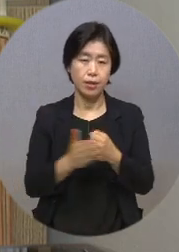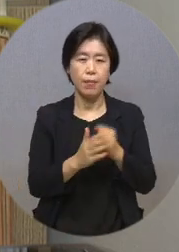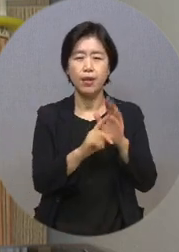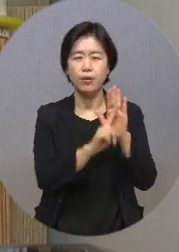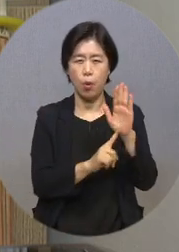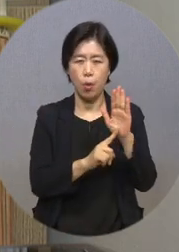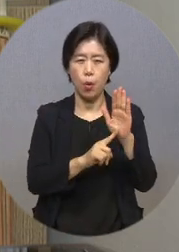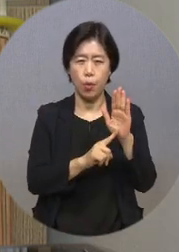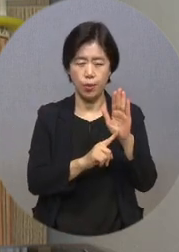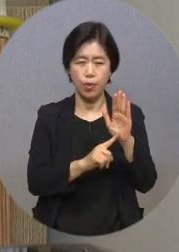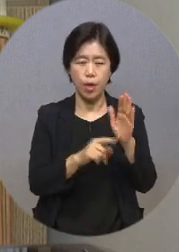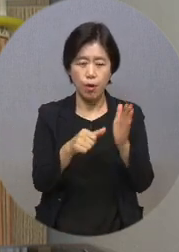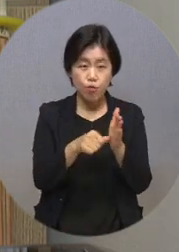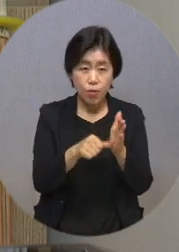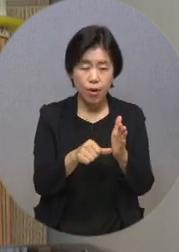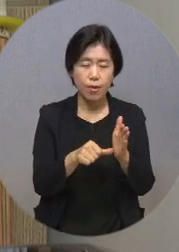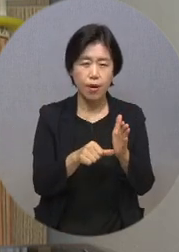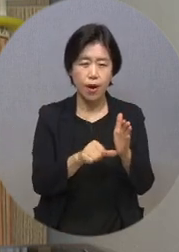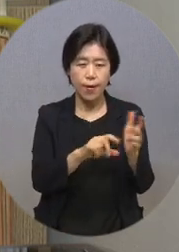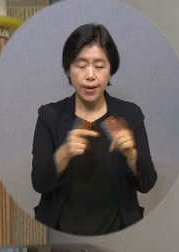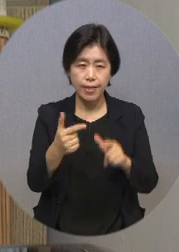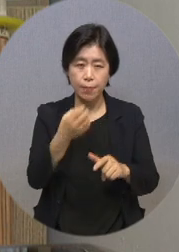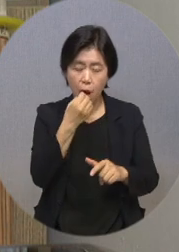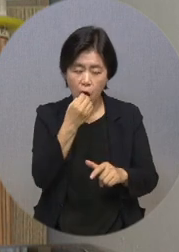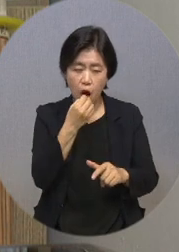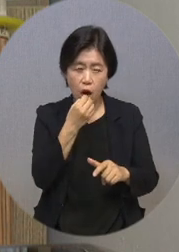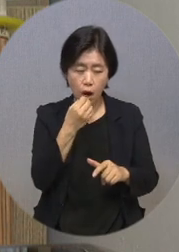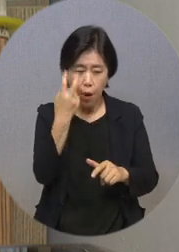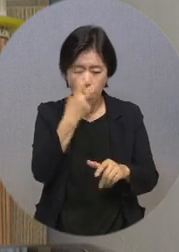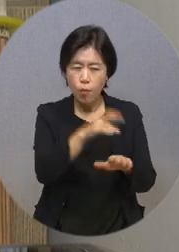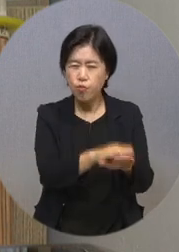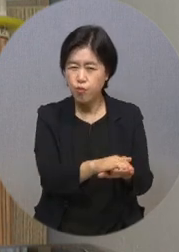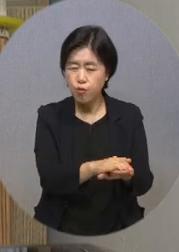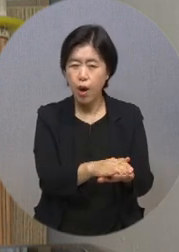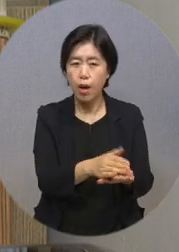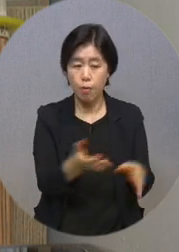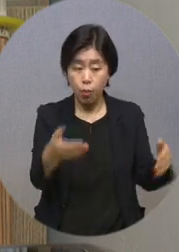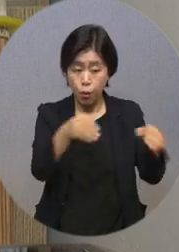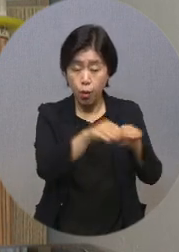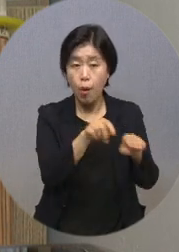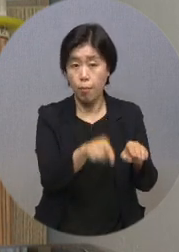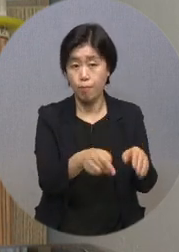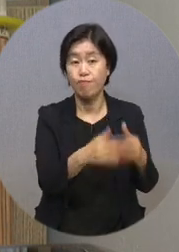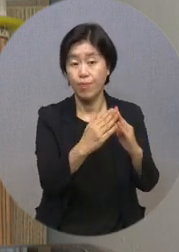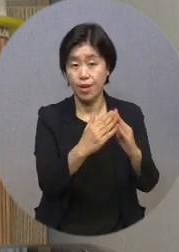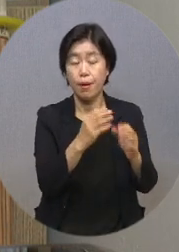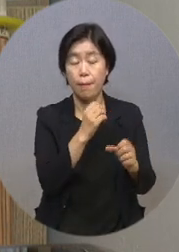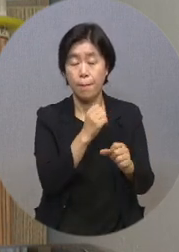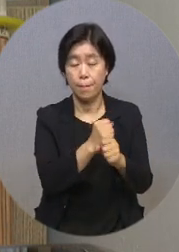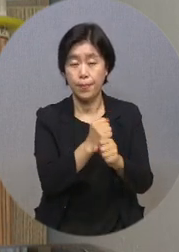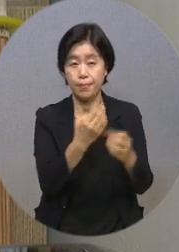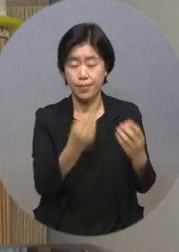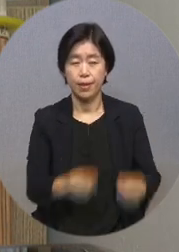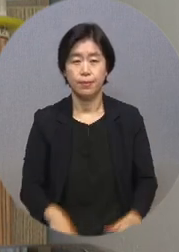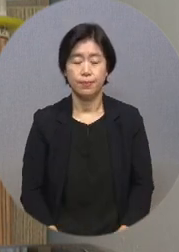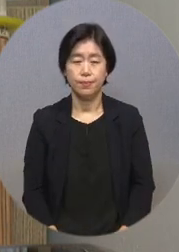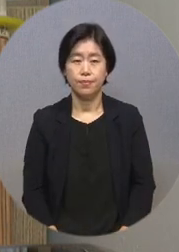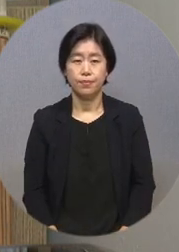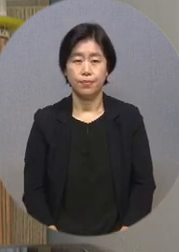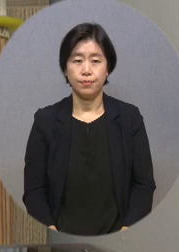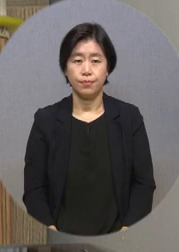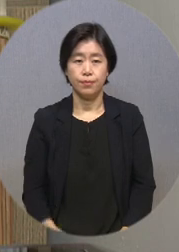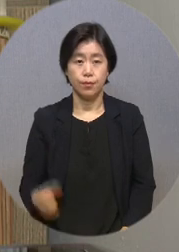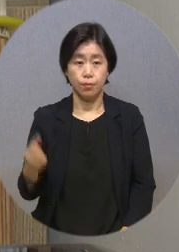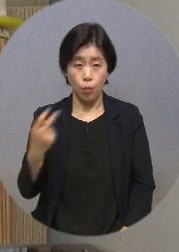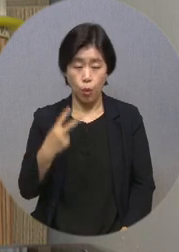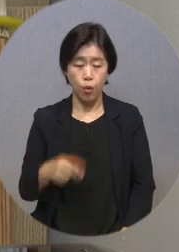저장고를 만들어서 지금 아주 신선식품을 잘 공급을 해드리고 있습니다. 네. 그리고 또 여기에 처음에 왔는데